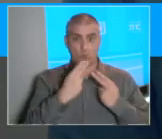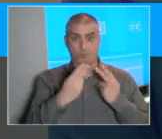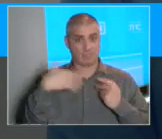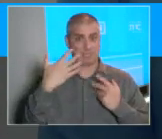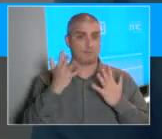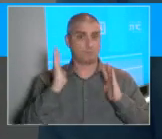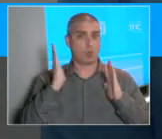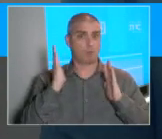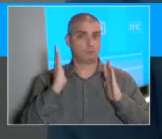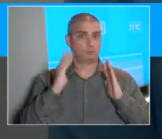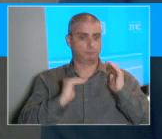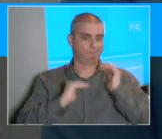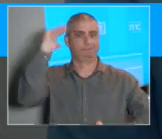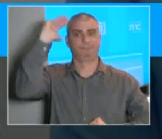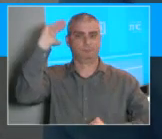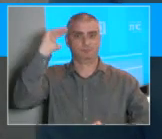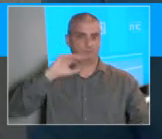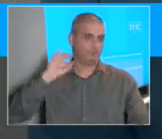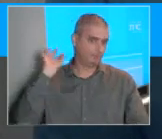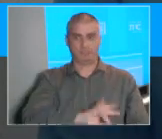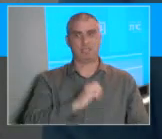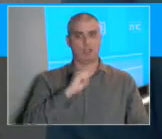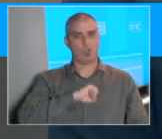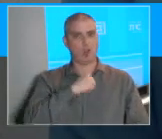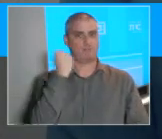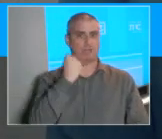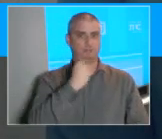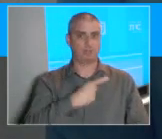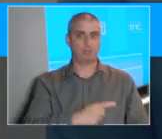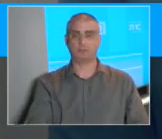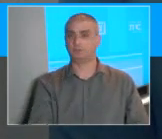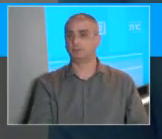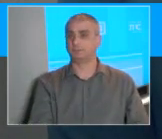תהיה מאוד מאוד לא מידתית וכואבת?